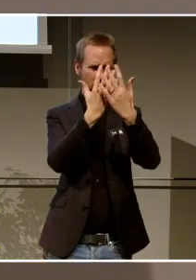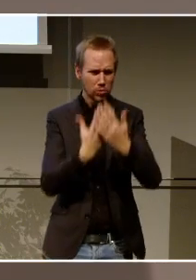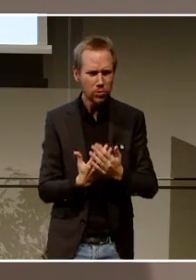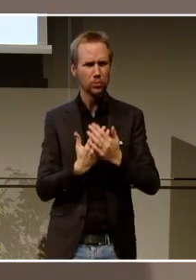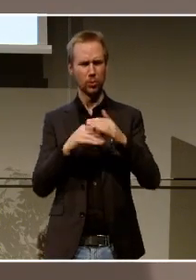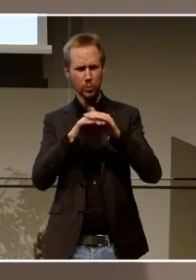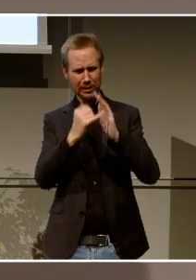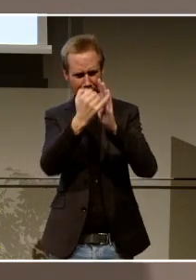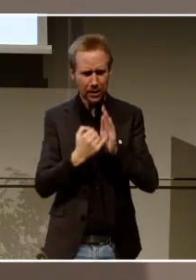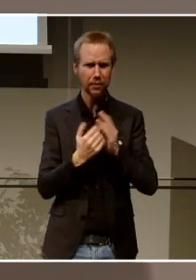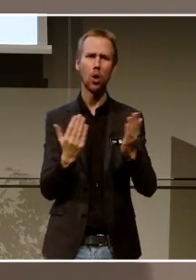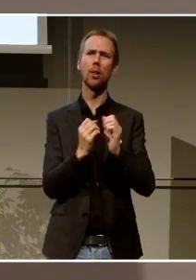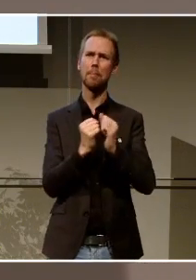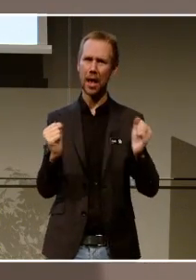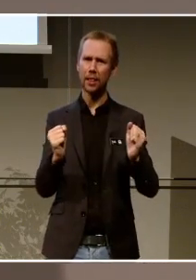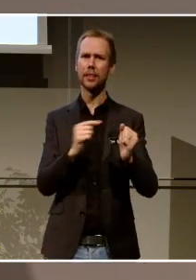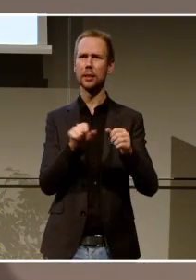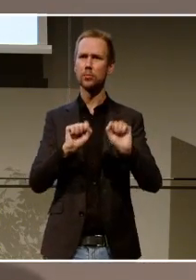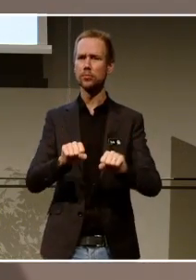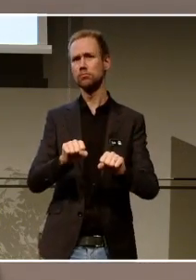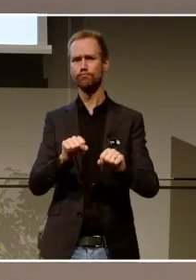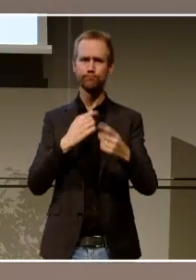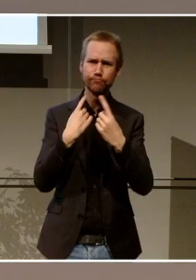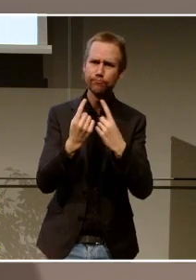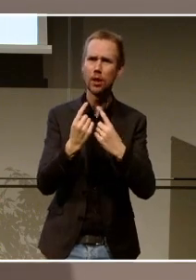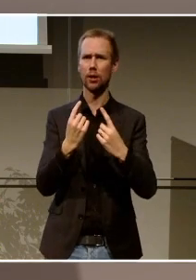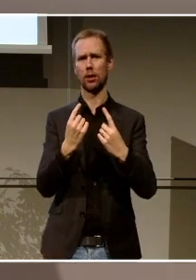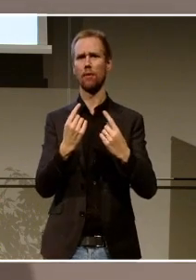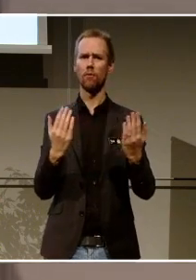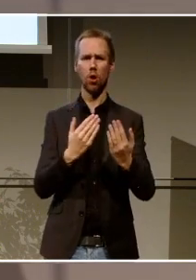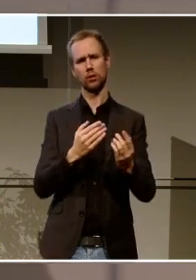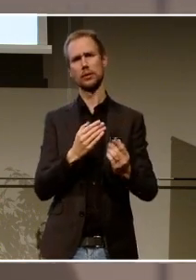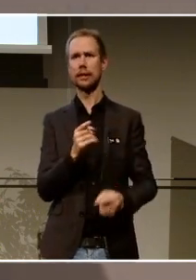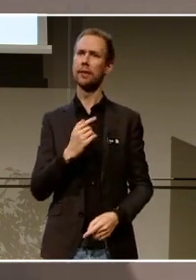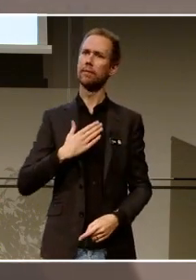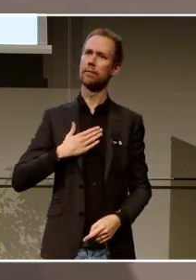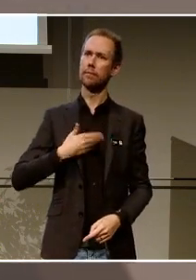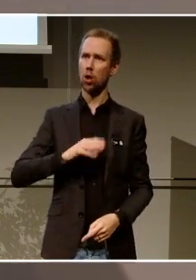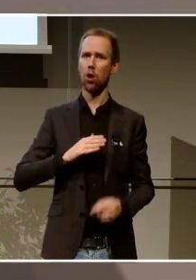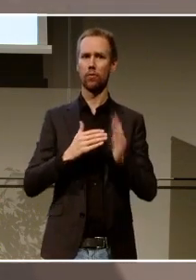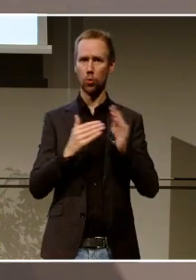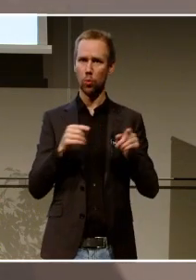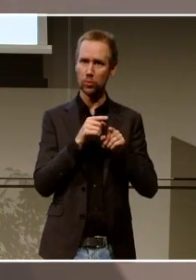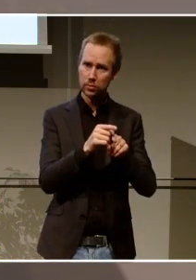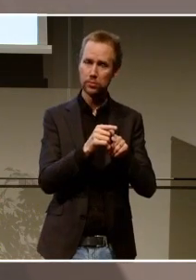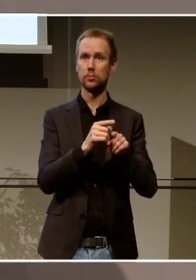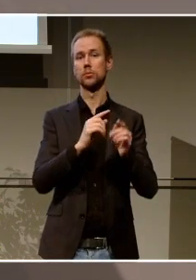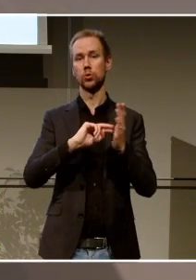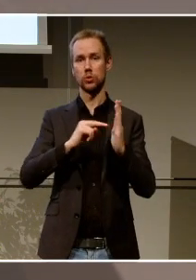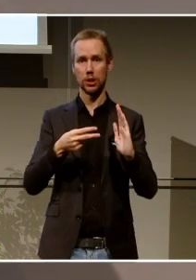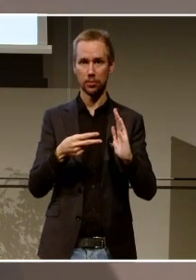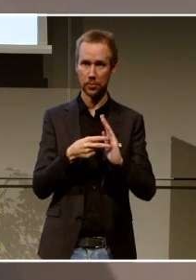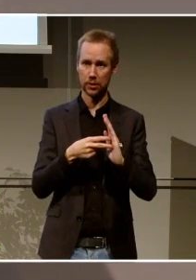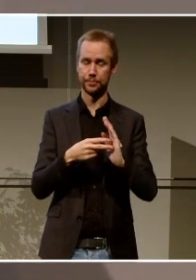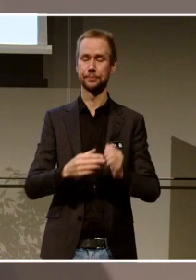lär systemet vad ni vill få ut av det. Precis som vi lär dammsugaren vad den inte ska köra över. Det